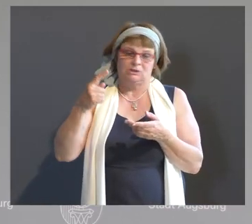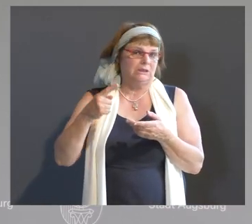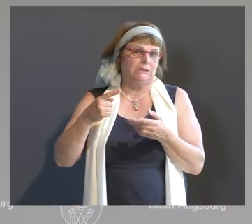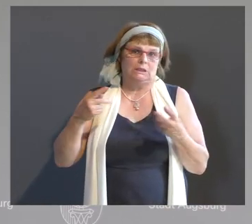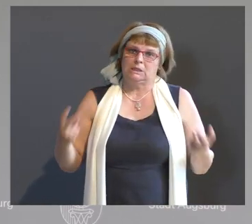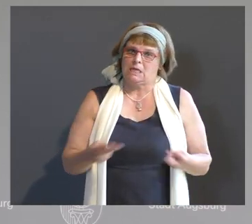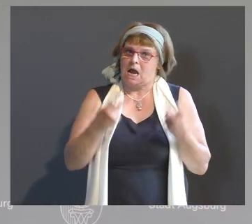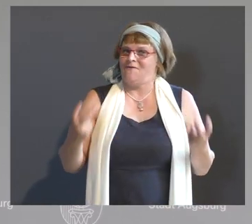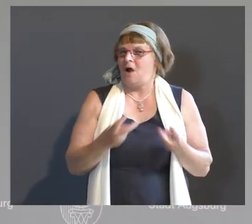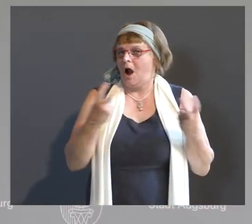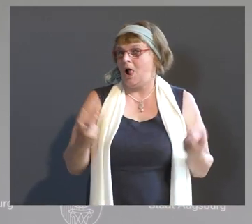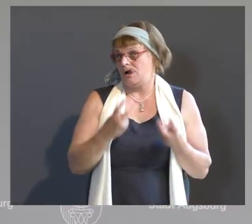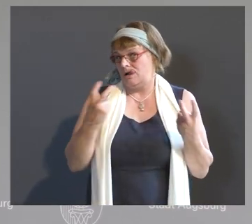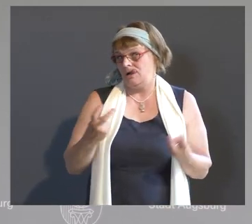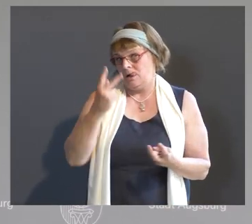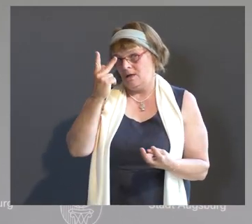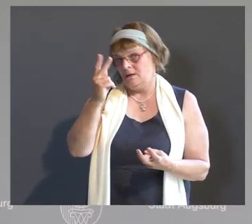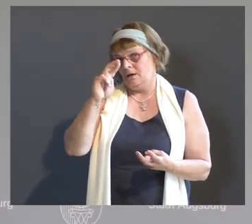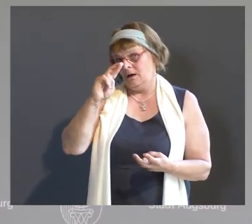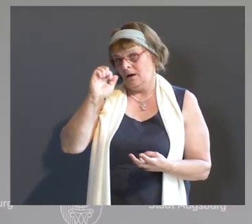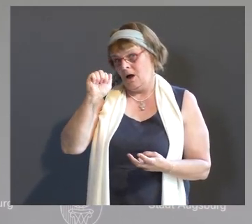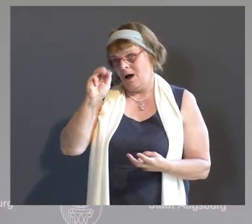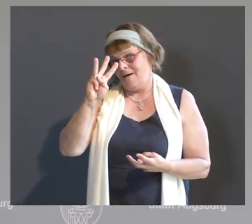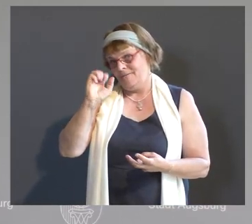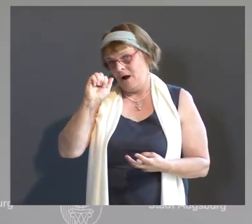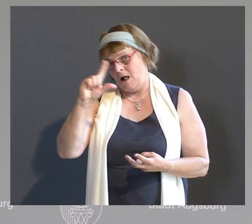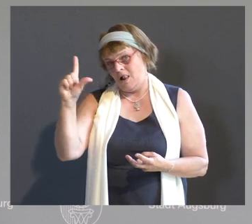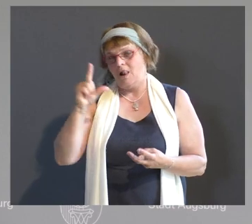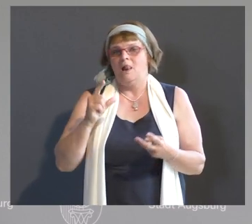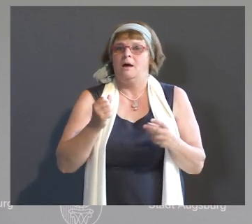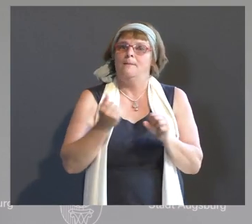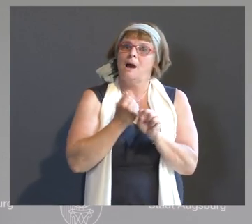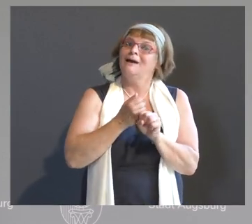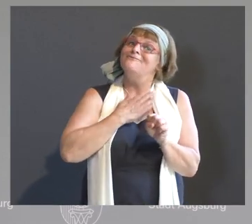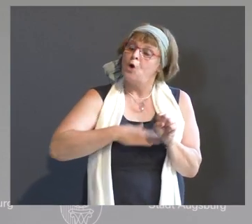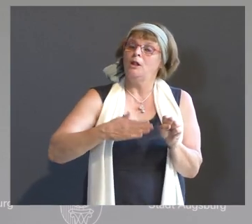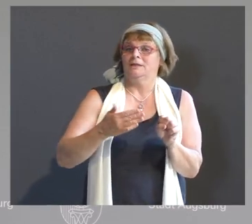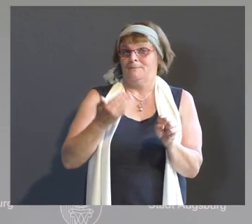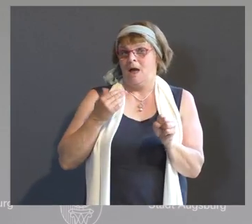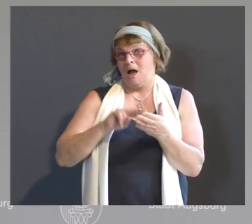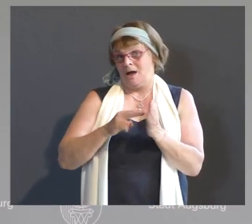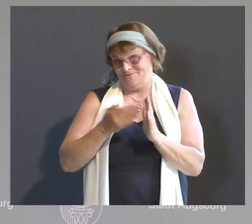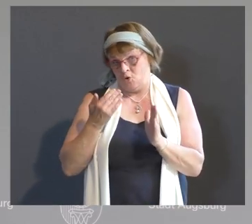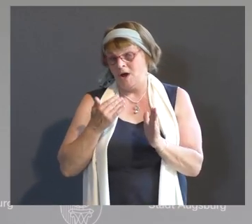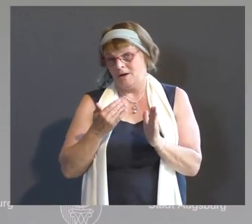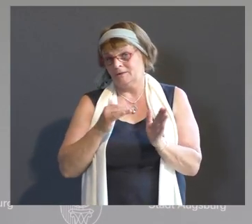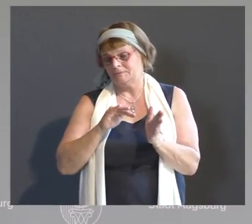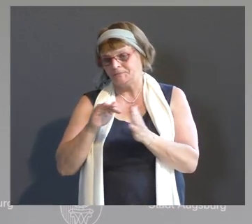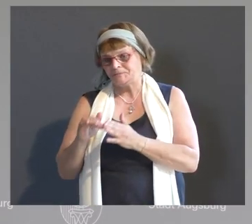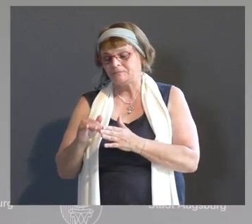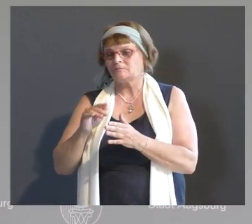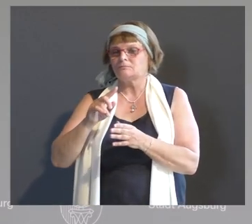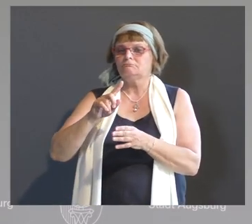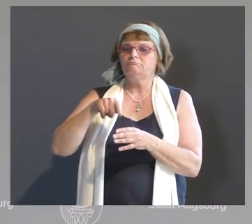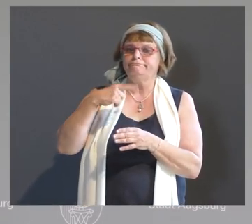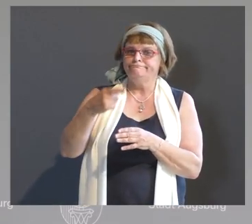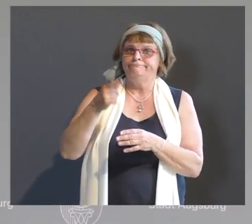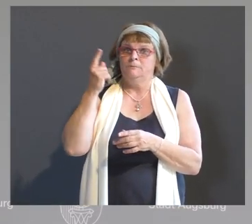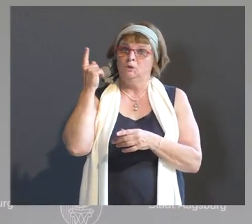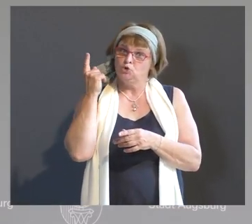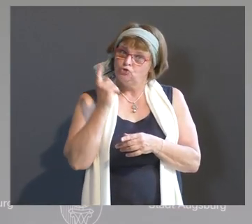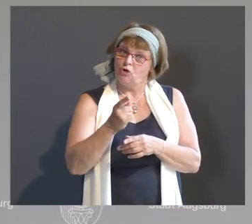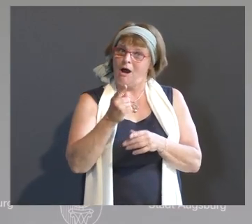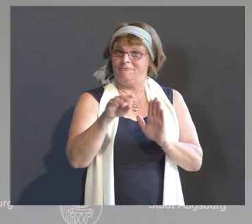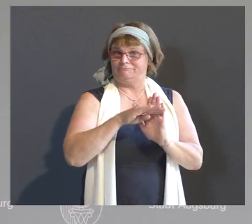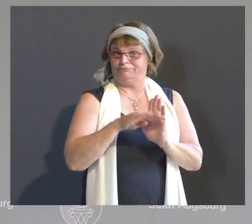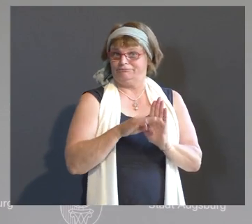war. Ich möchte ein paar Worte zu dem sagen, was in den nächsten Tagen folgen wird, insbesondere also zu strafverfolgenden